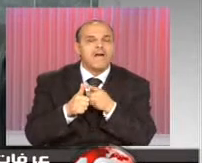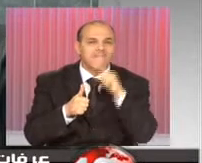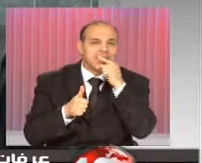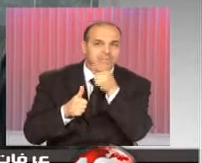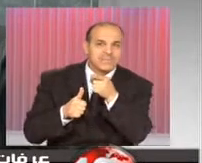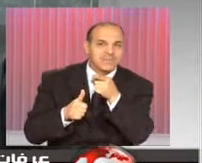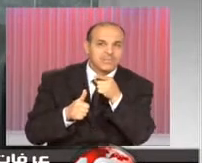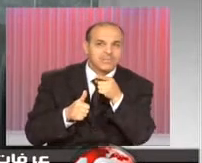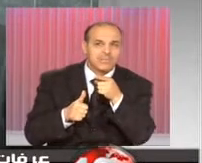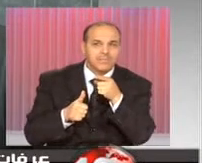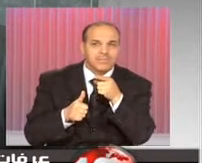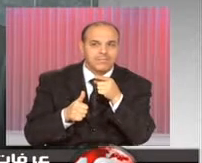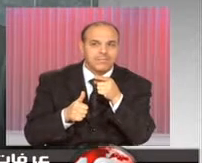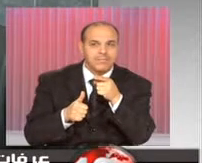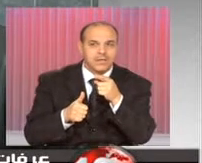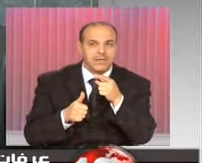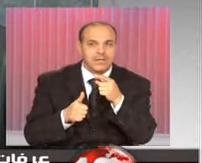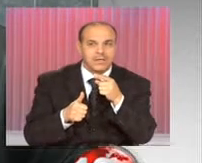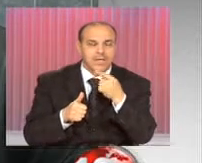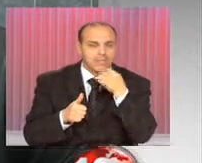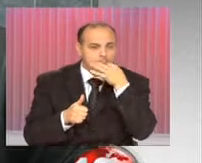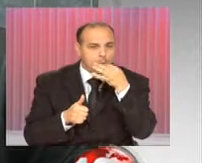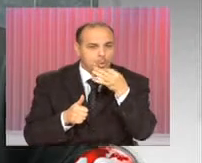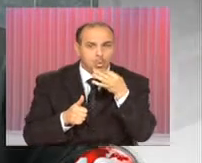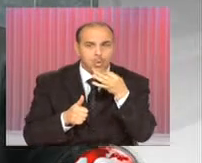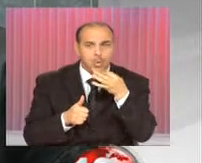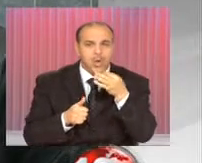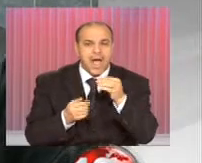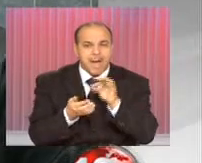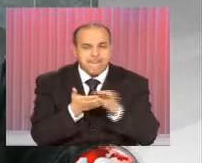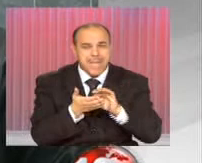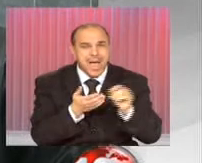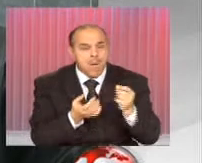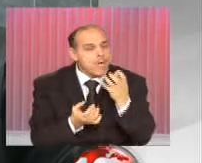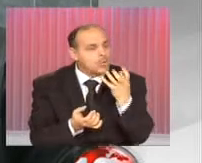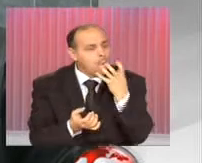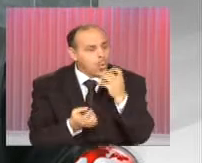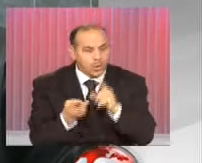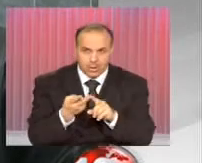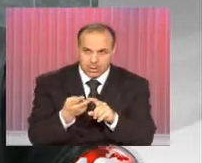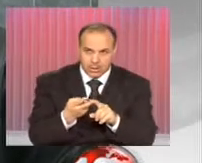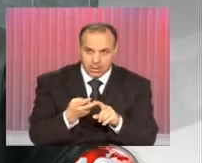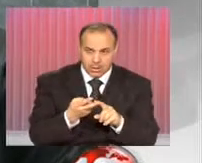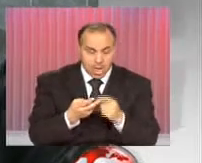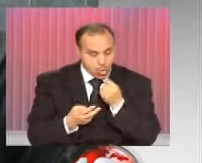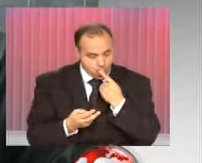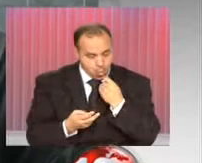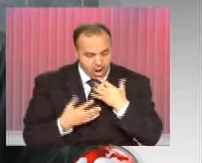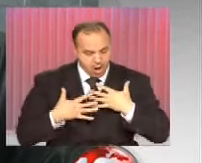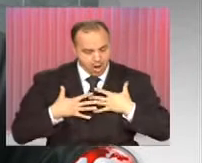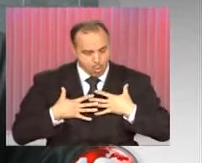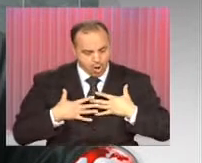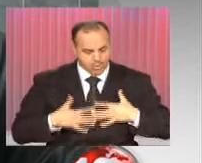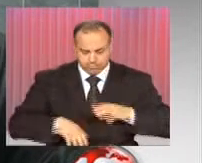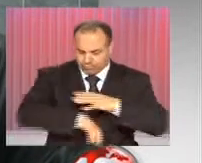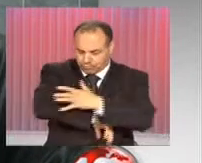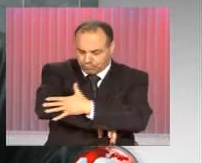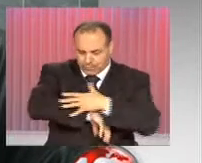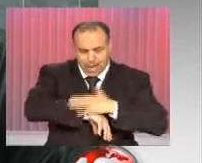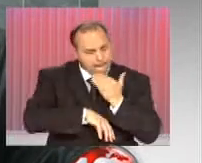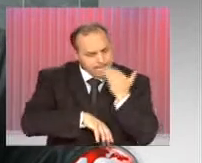المياه هذا يعني كما نقولوا يجري على الكبريت، مياه سخون دواء للهواء والمفاصل